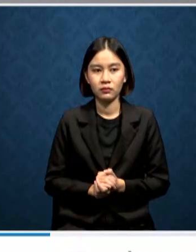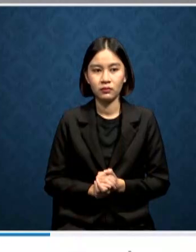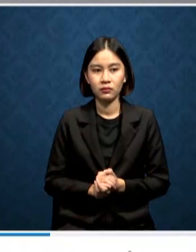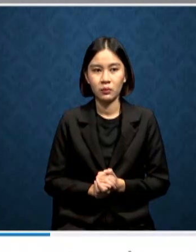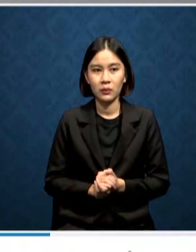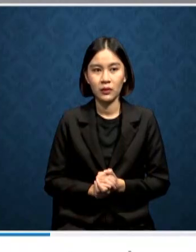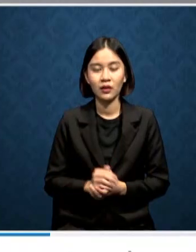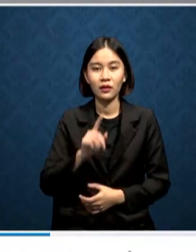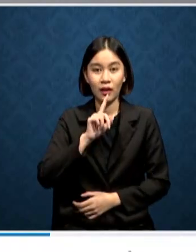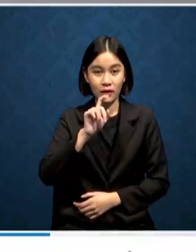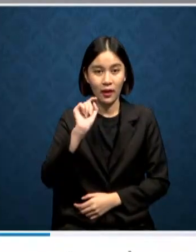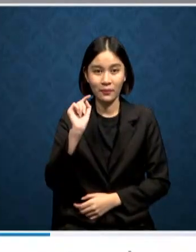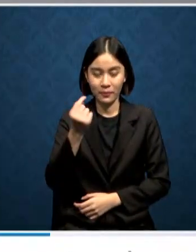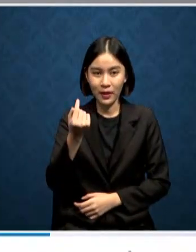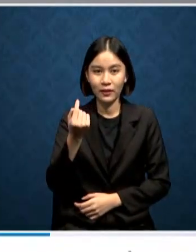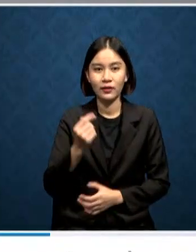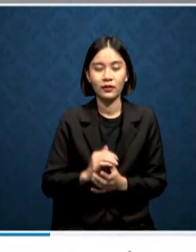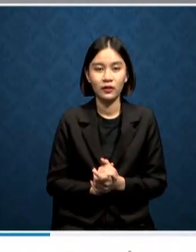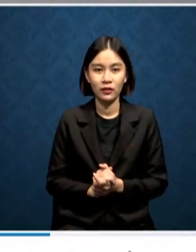ผมจะถามอีกครั้งนะครับว่